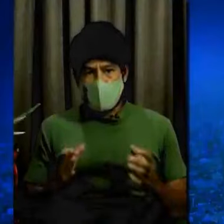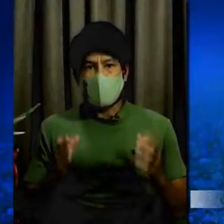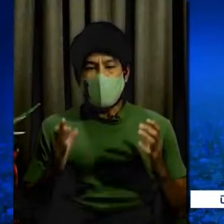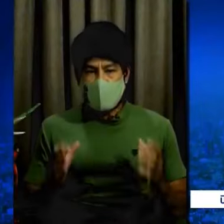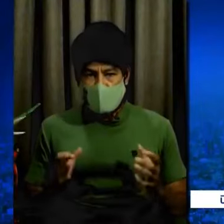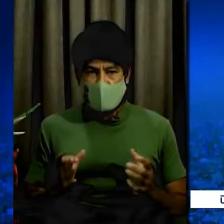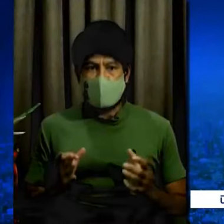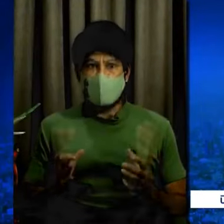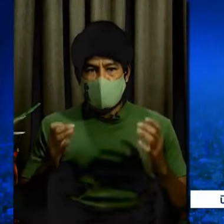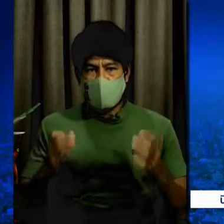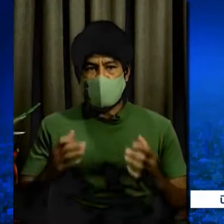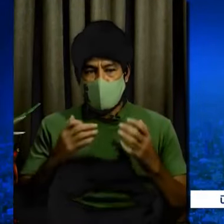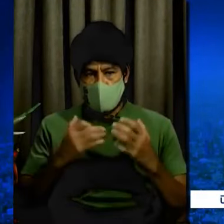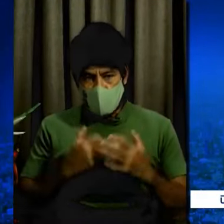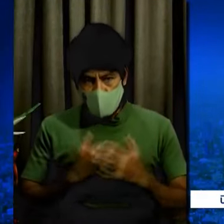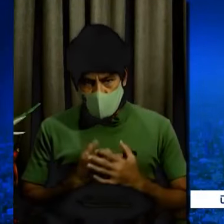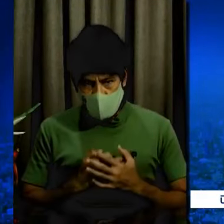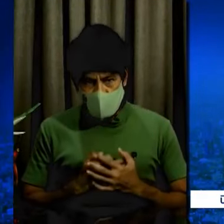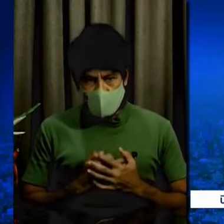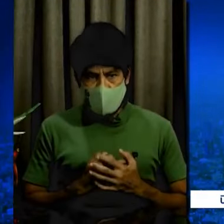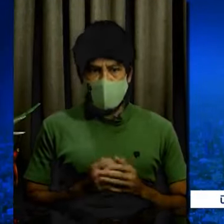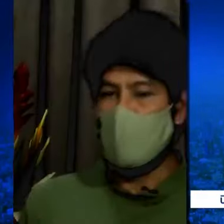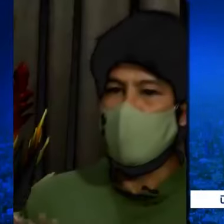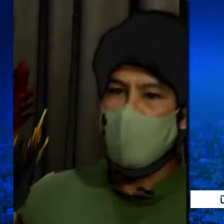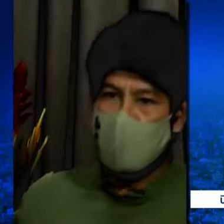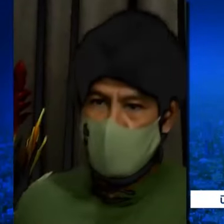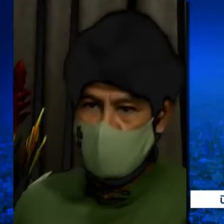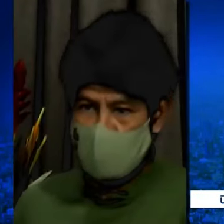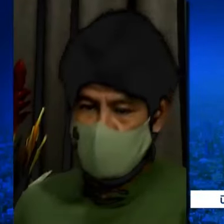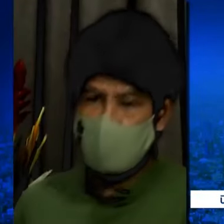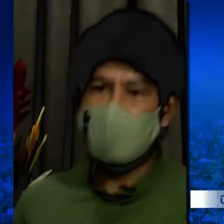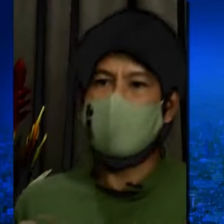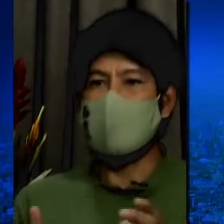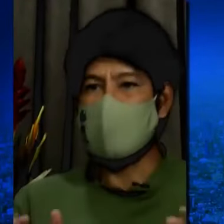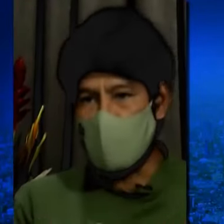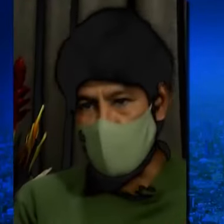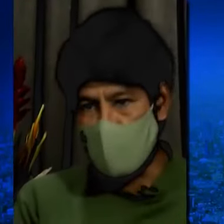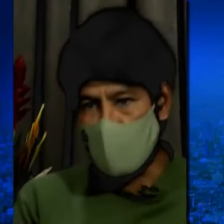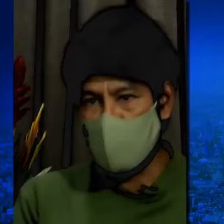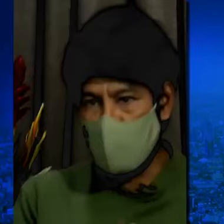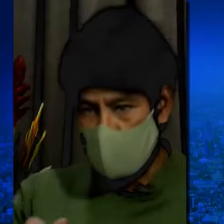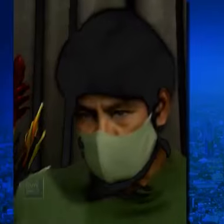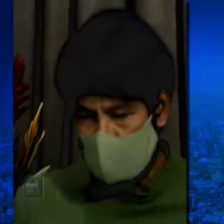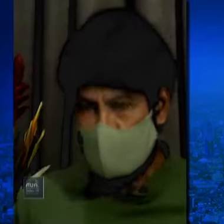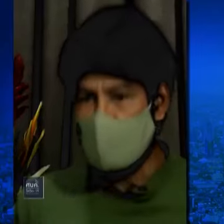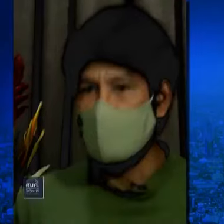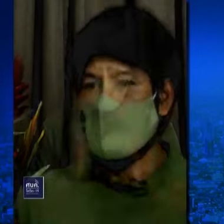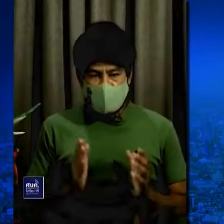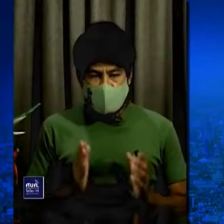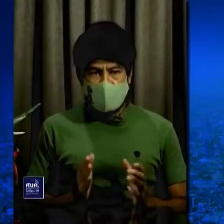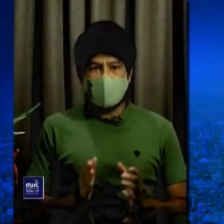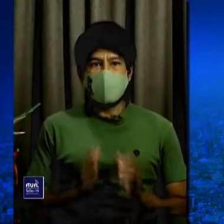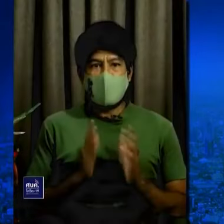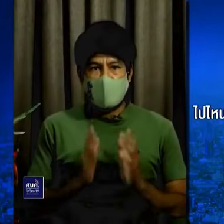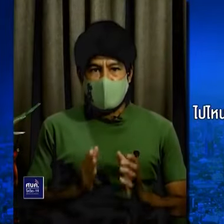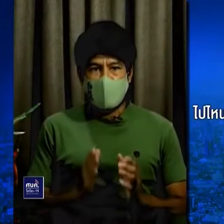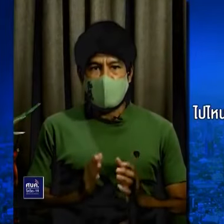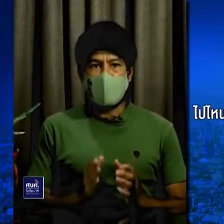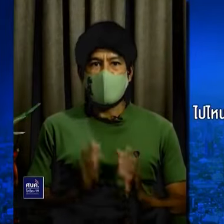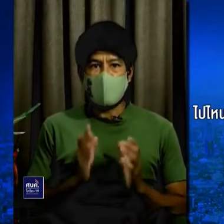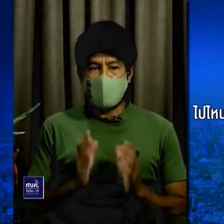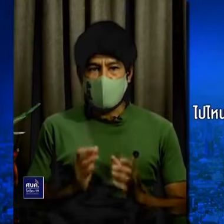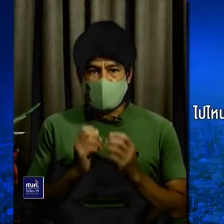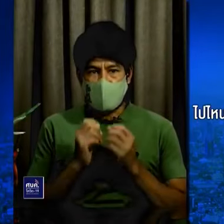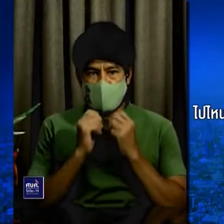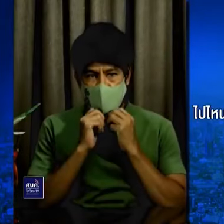เราต้องช่วยกันนะครับเพื่อจะไม่ให้ตัวเราติดเชื้อไม่ให้ครอบครัวเราติดเชื้อไม่ให้สังคมรอบตัวเราติดเชื้อเพราะฉะนั้นไปไหนมา